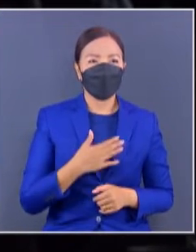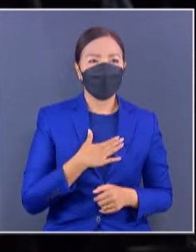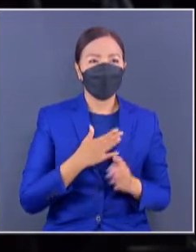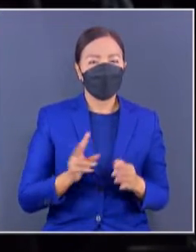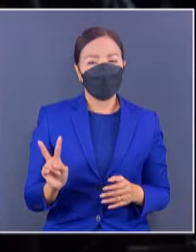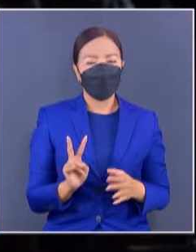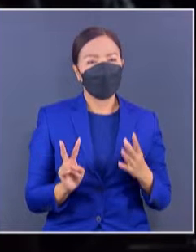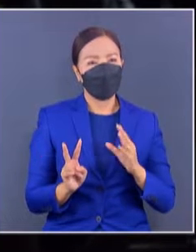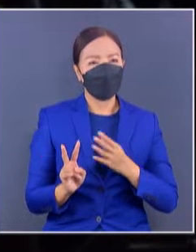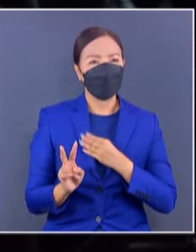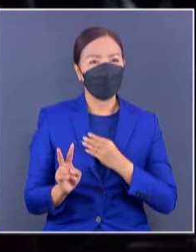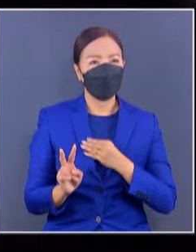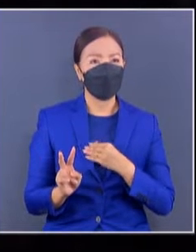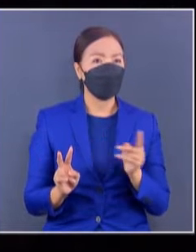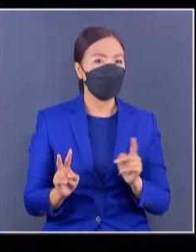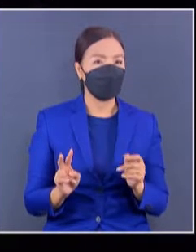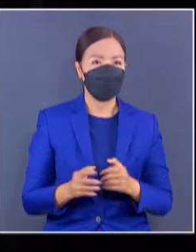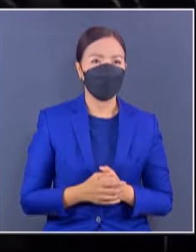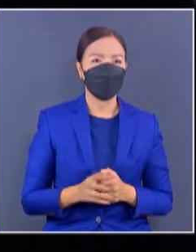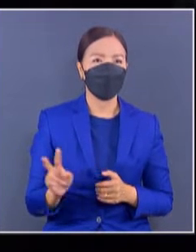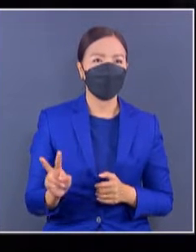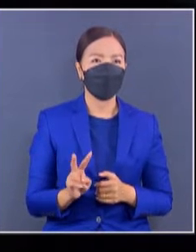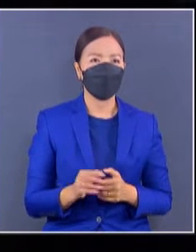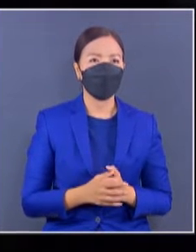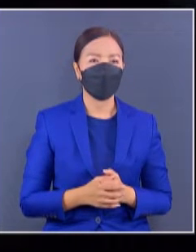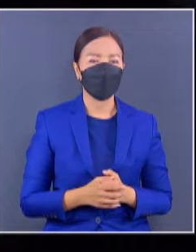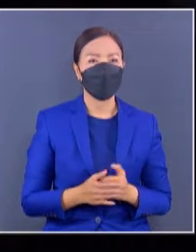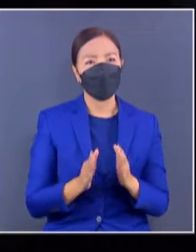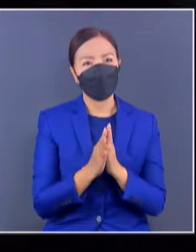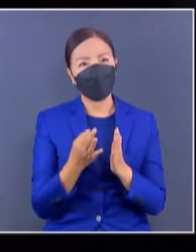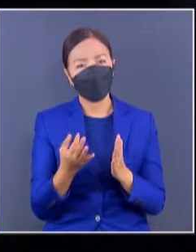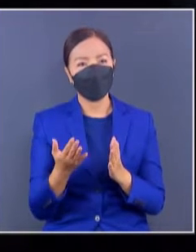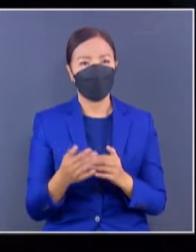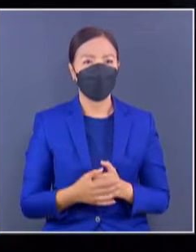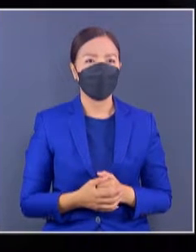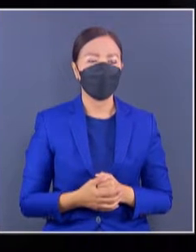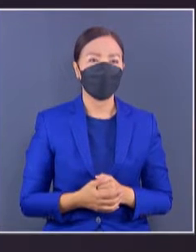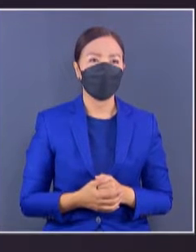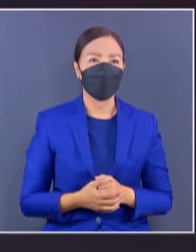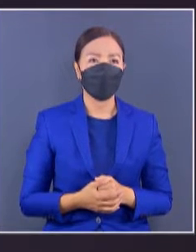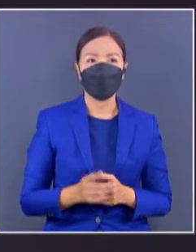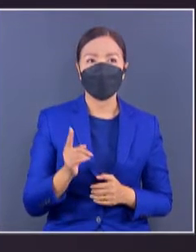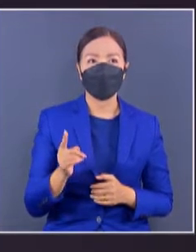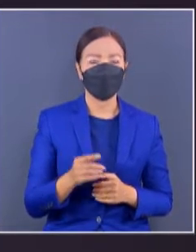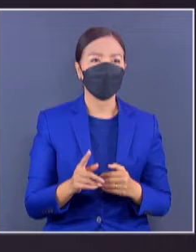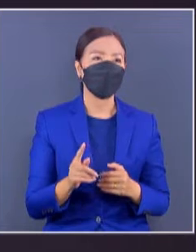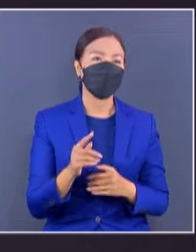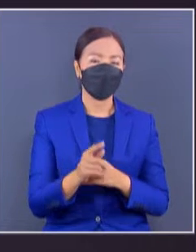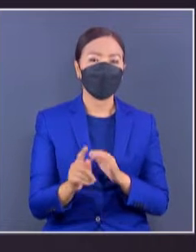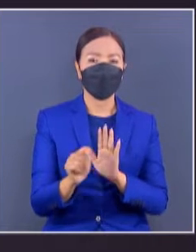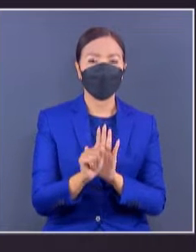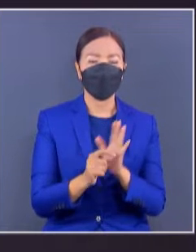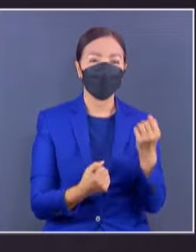เลยนะคะเราขึ้นไปทั้งกางเกงเลยค่ะนี่คือบรรยากาศ